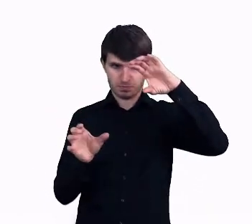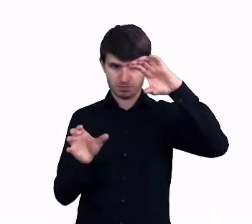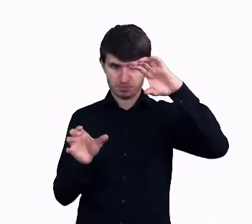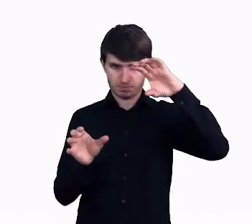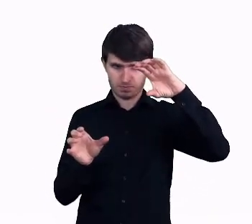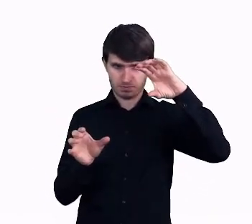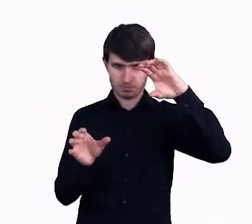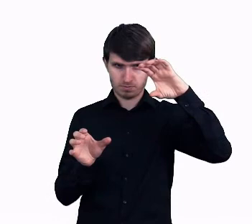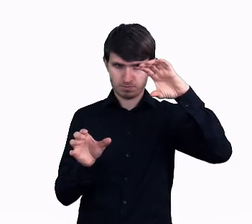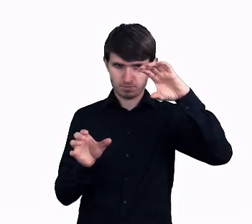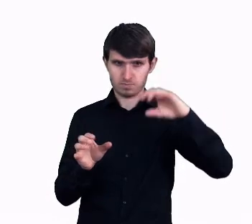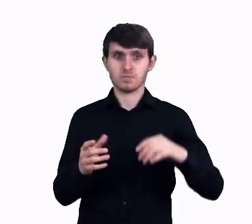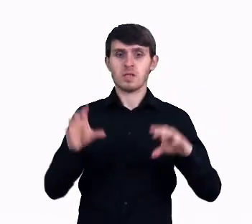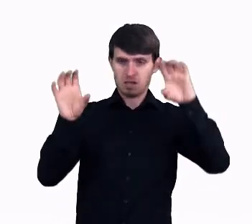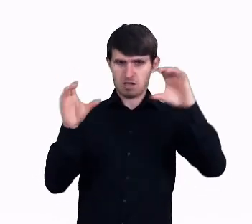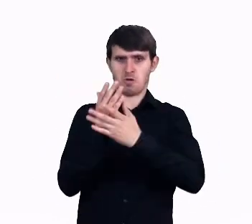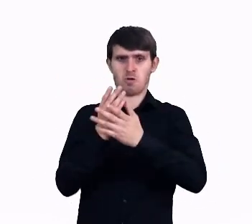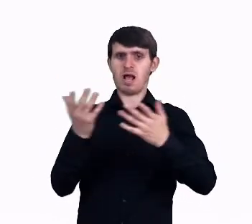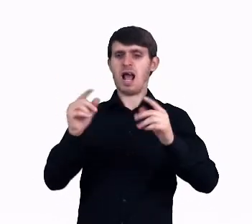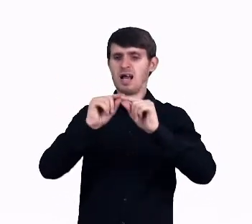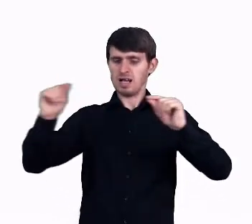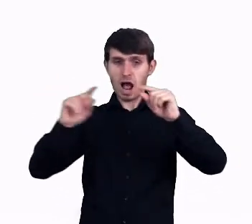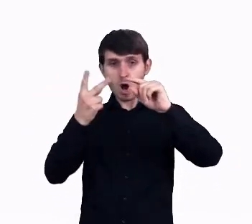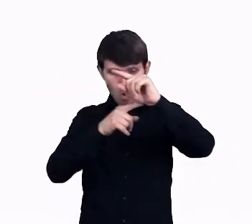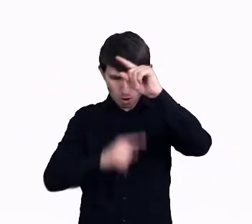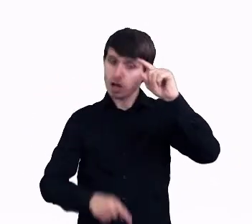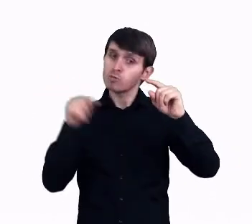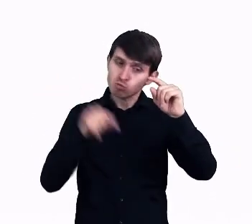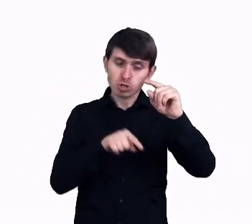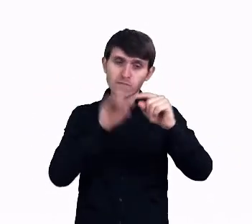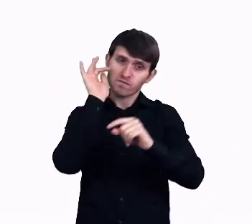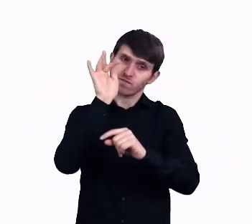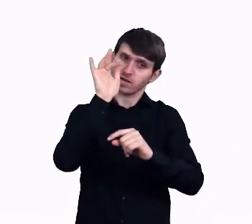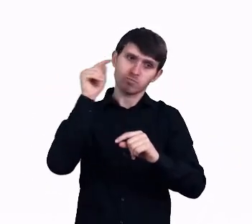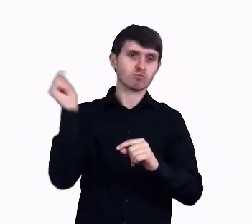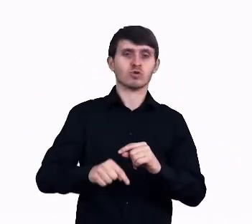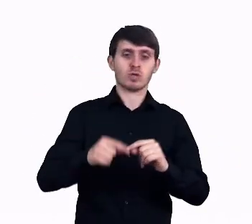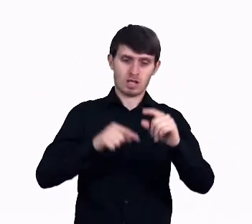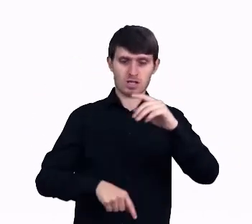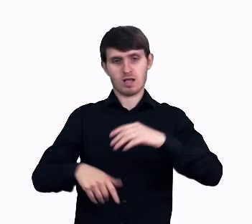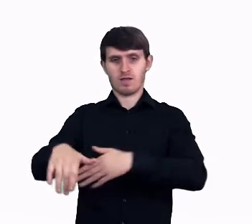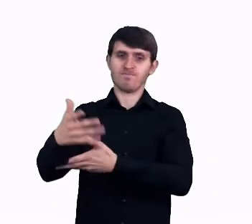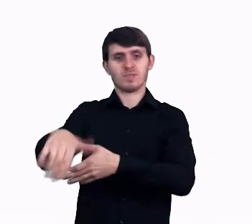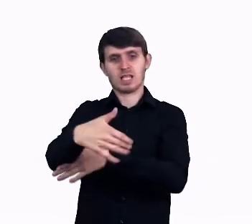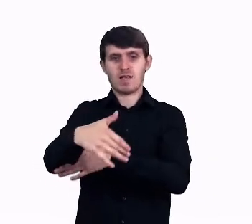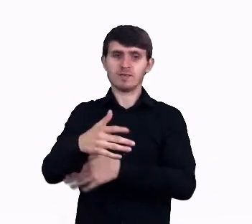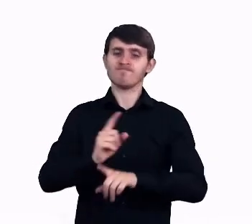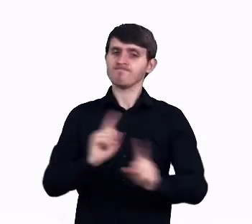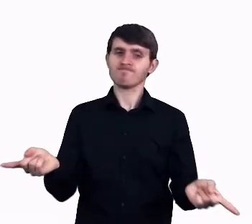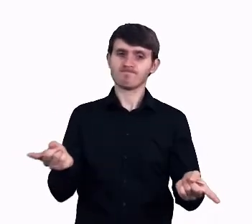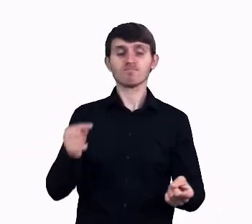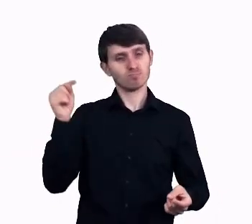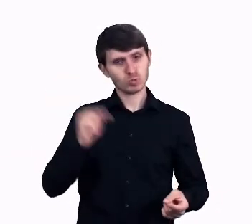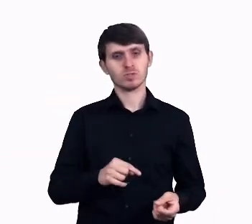Tak ale to na nic bo drugie ramię jest poza skalą kątomierza A my chcemy żeby było wewnątrz